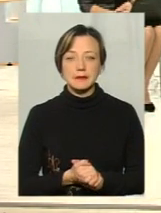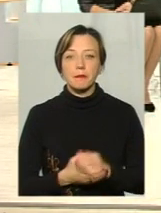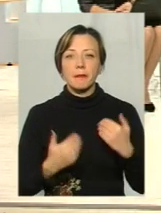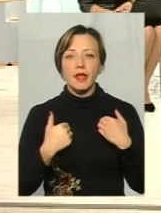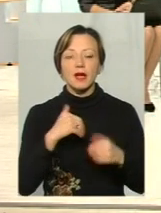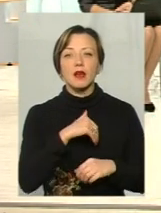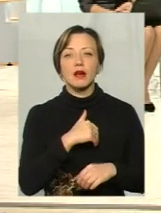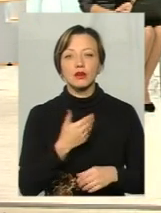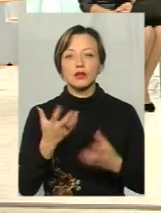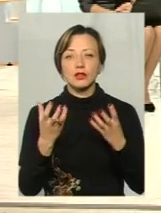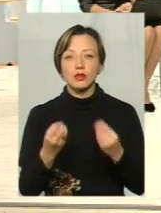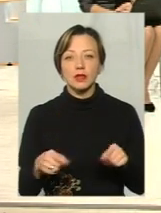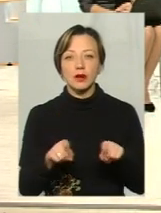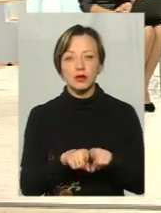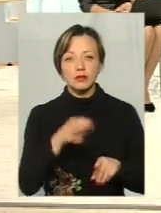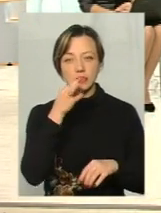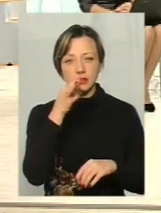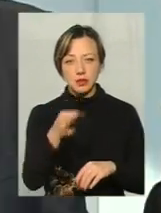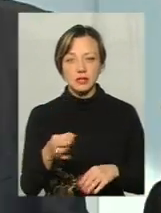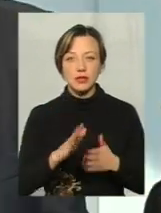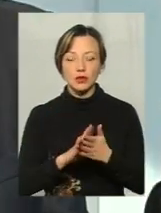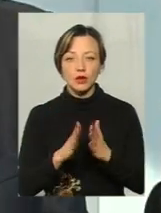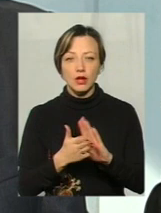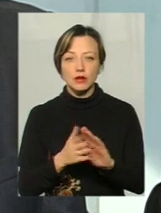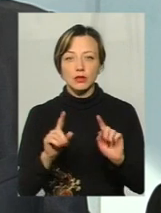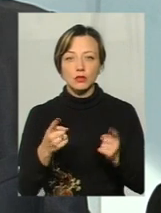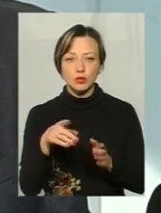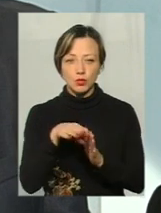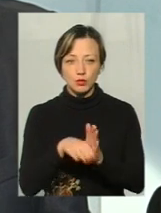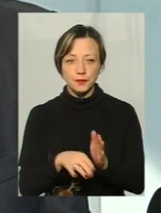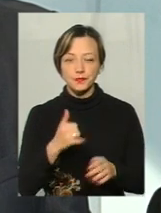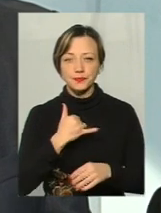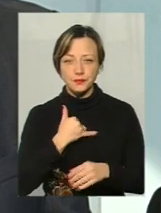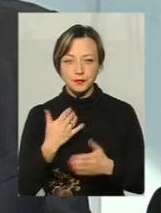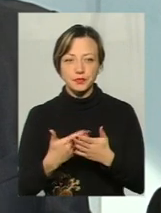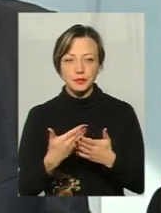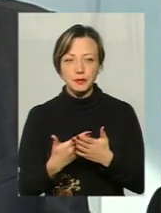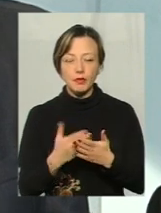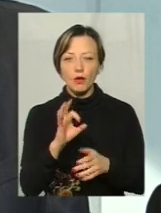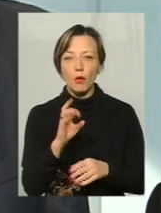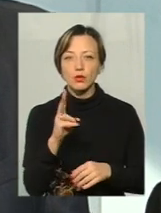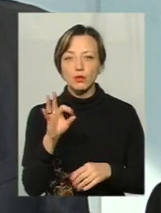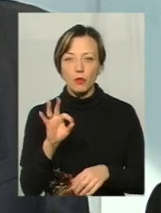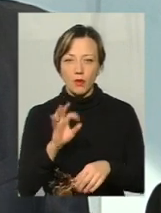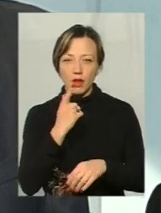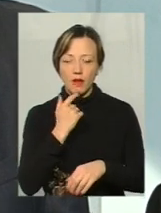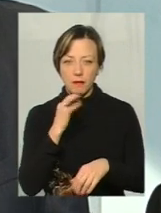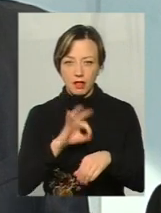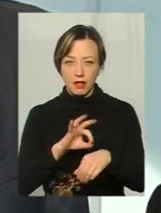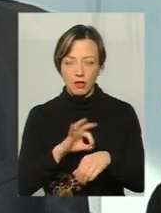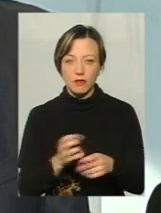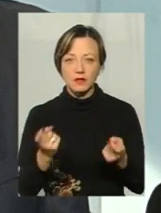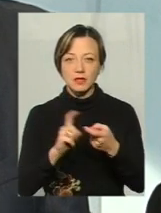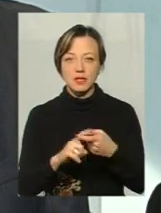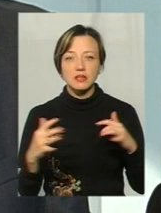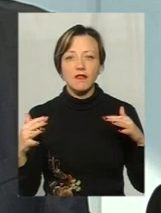ще такий момент сказати, що ситуація дуже ухудшилась у нас, допустимо, в онкогематології в зв'язку з